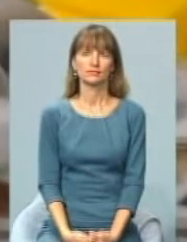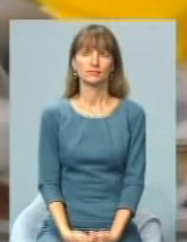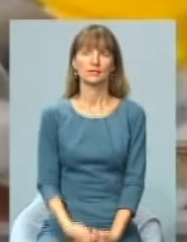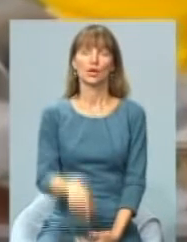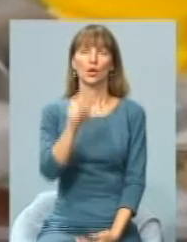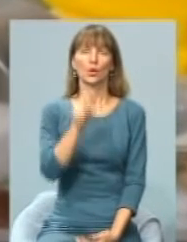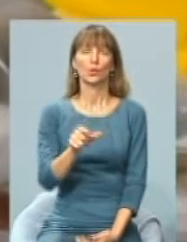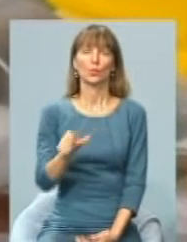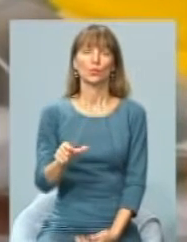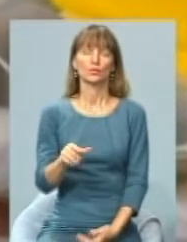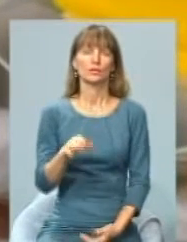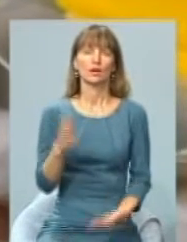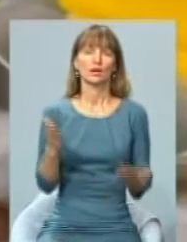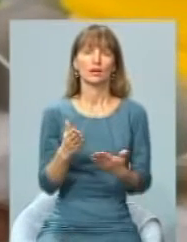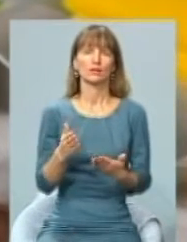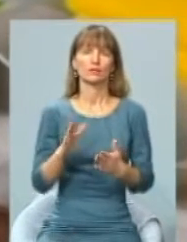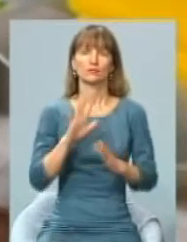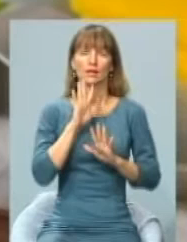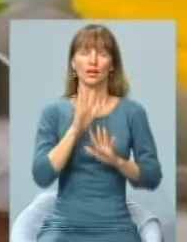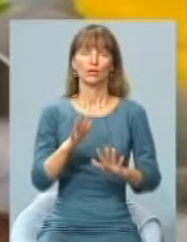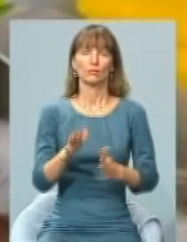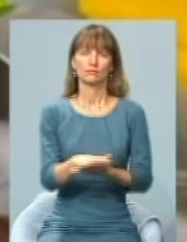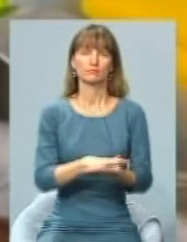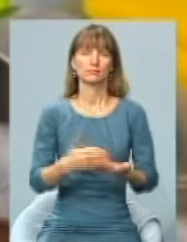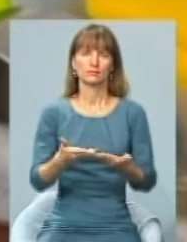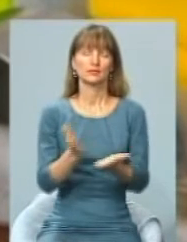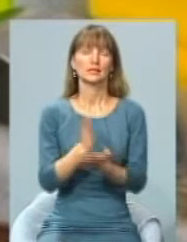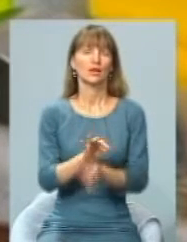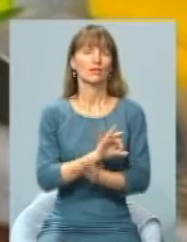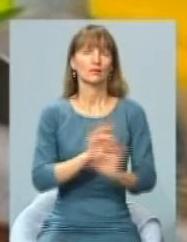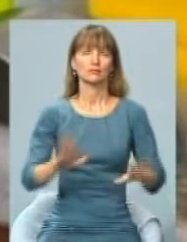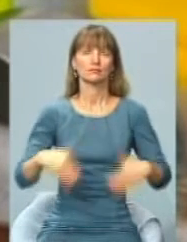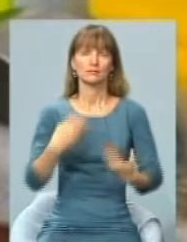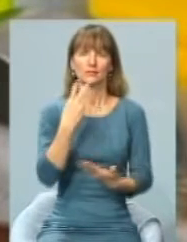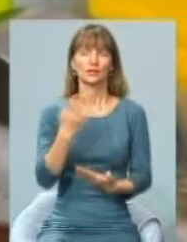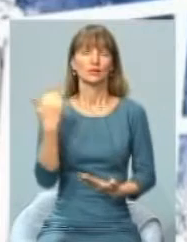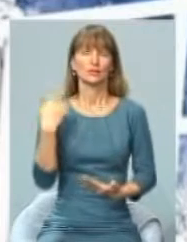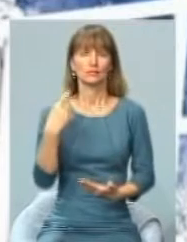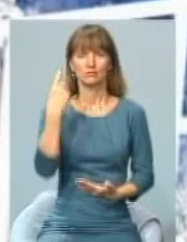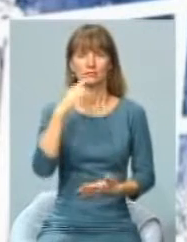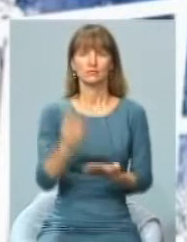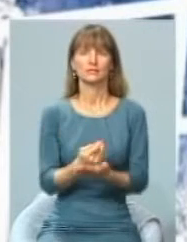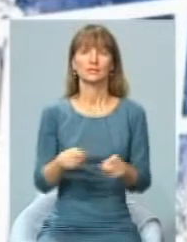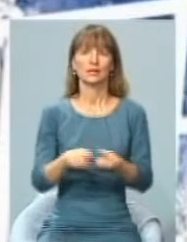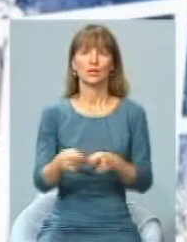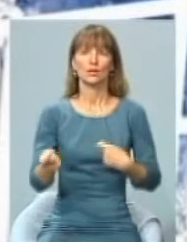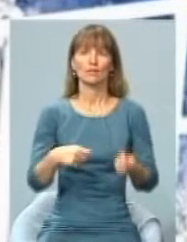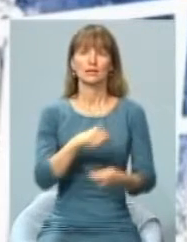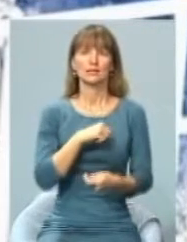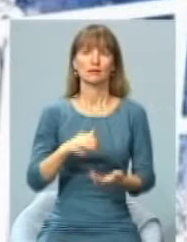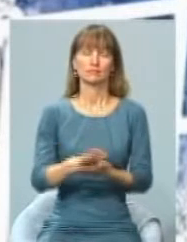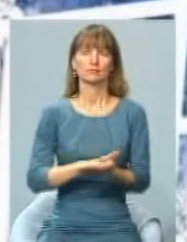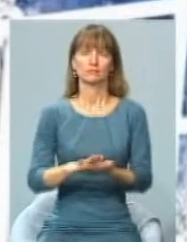Людям, котрі не є прихильниками мити посуд, є чудова пропозиція. Ви здивуєтесь, але нещодавно з'явився такий товар, що сам